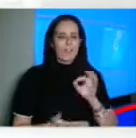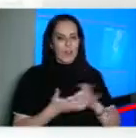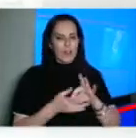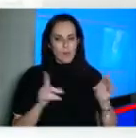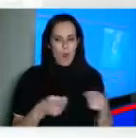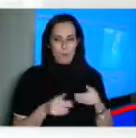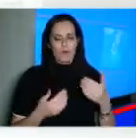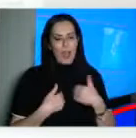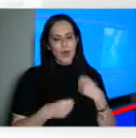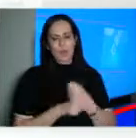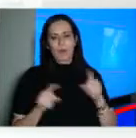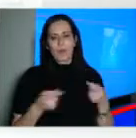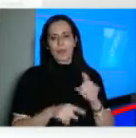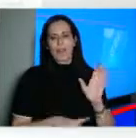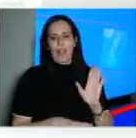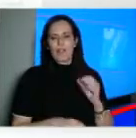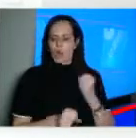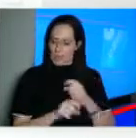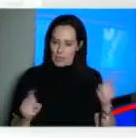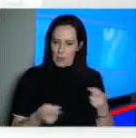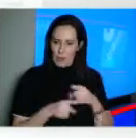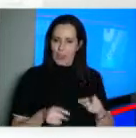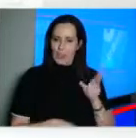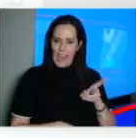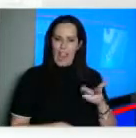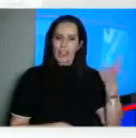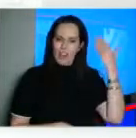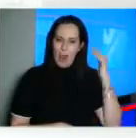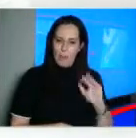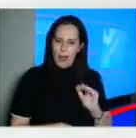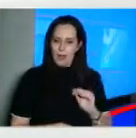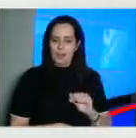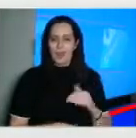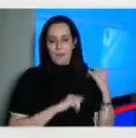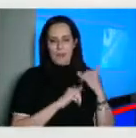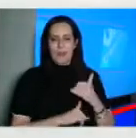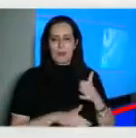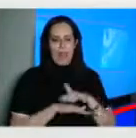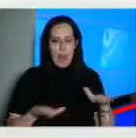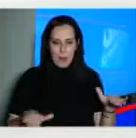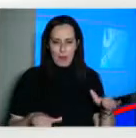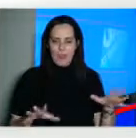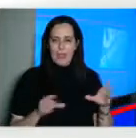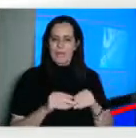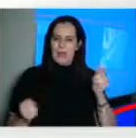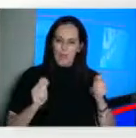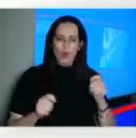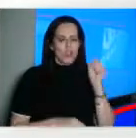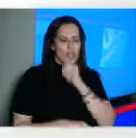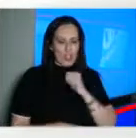גדול. ואנחנו עושים את המוזיקה שלו, ועושים את המוזיקה של עיראק, של פעם. ומביאים את זה לבמה, עם ריקוד, עם